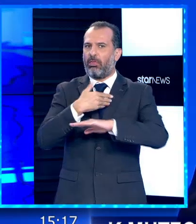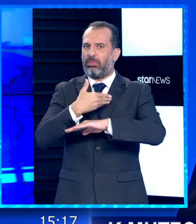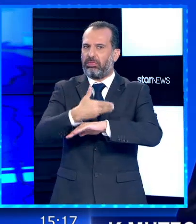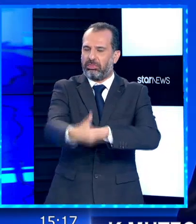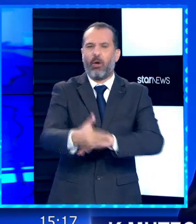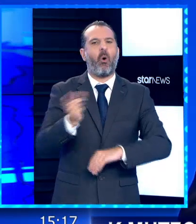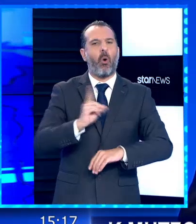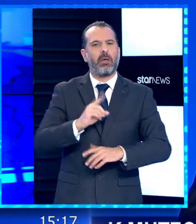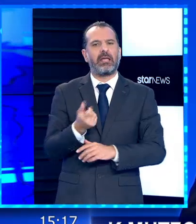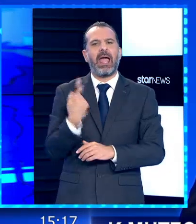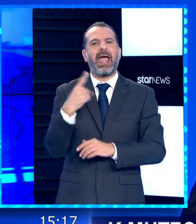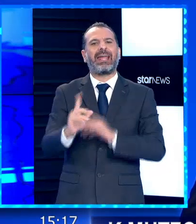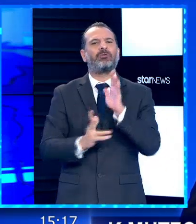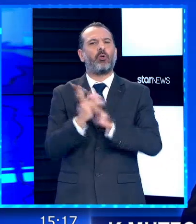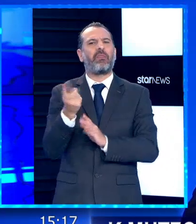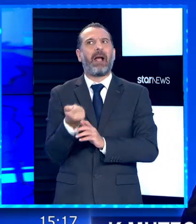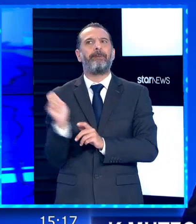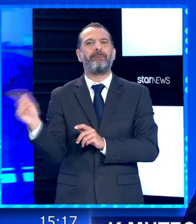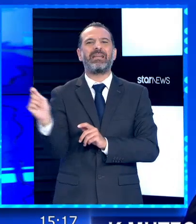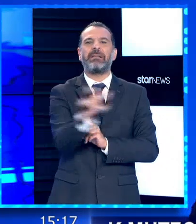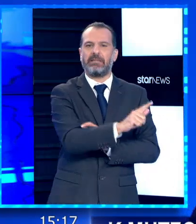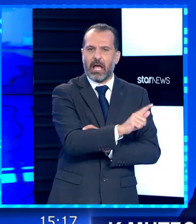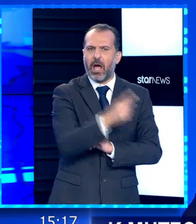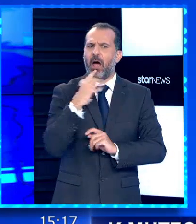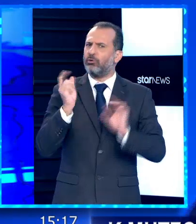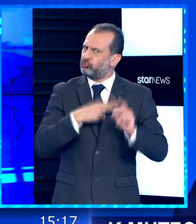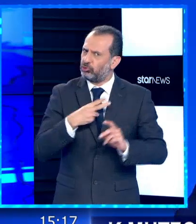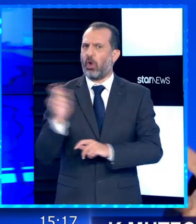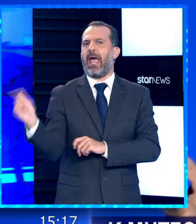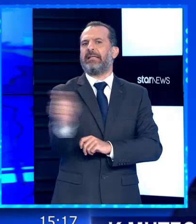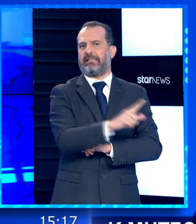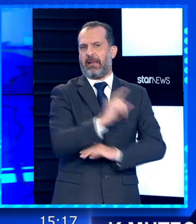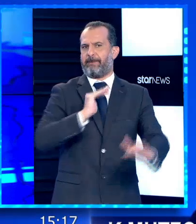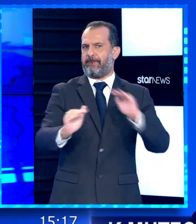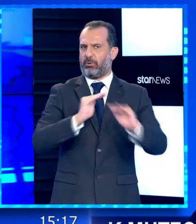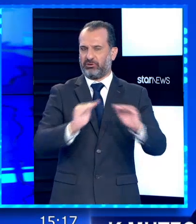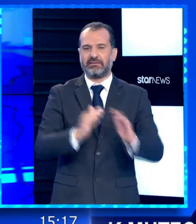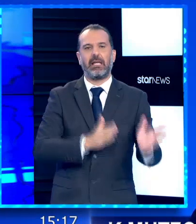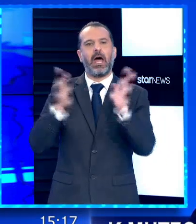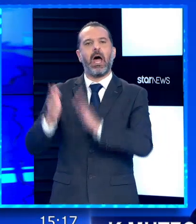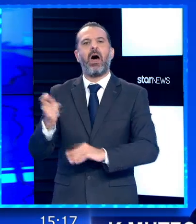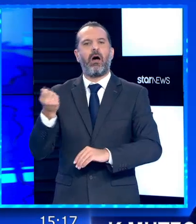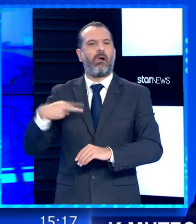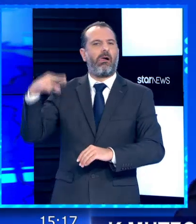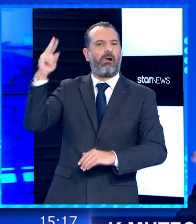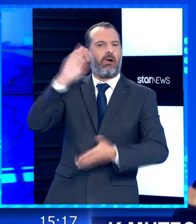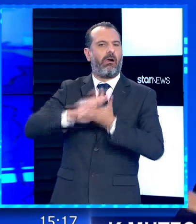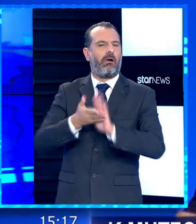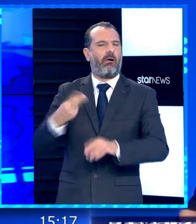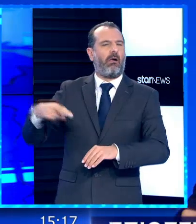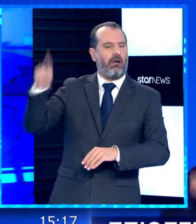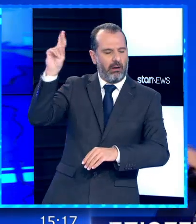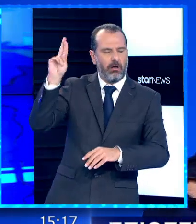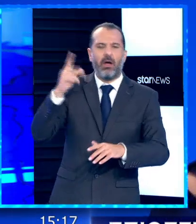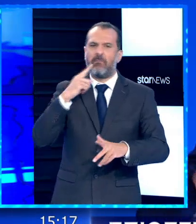εστάλησαν ορθά. Για την εσχροκέρδη, υπογράμμισε ότι θα τσακίσουμε όποιον πατήσει στην καταστροφή και αυξήσει τις τιμές. Ενώ απαντώντας και σε ερώτηση του Σταρ